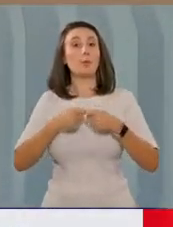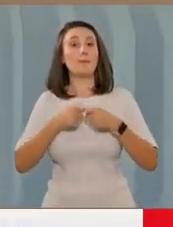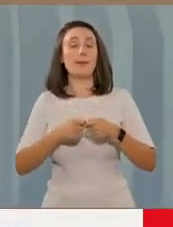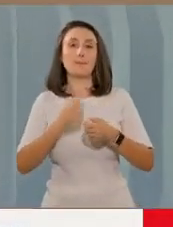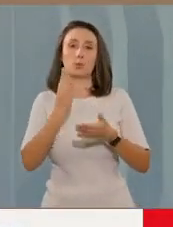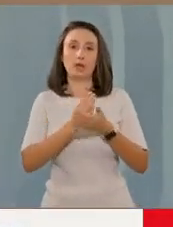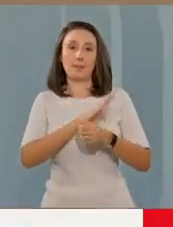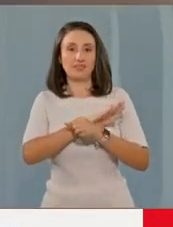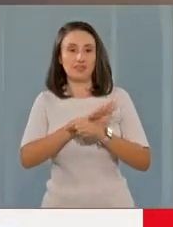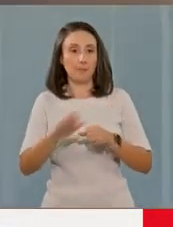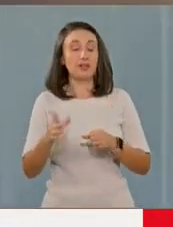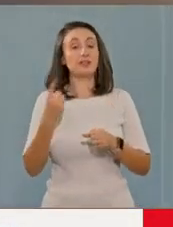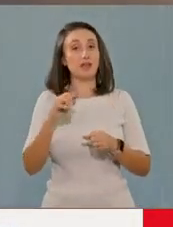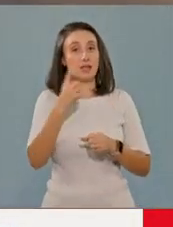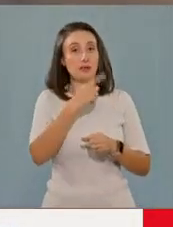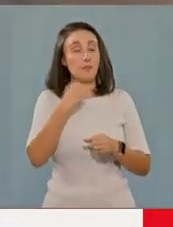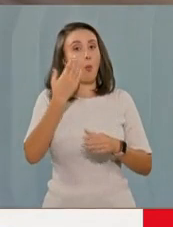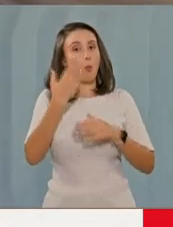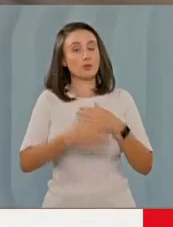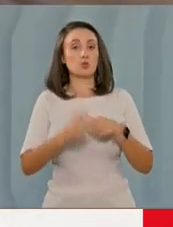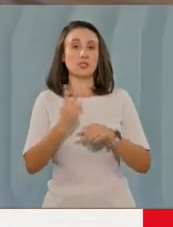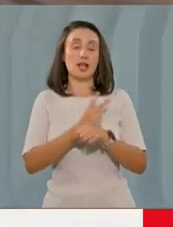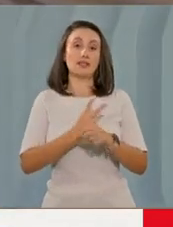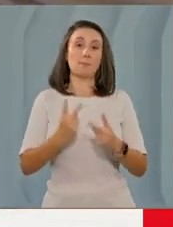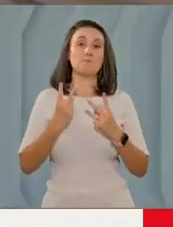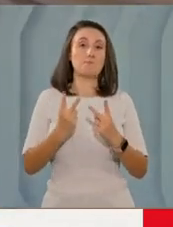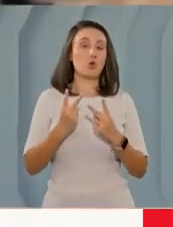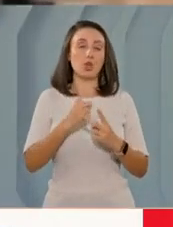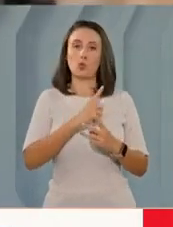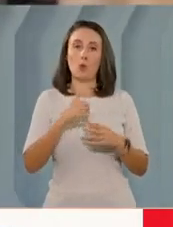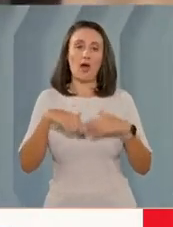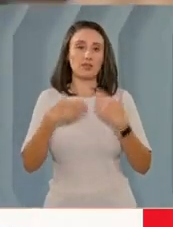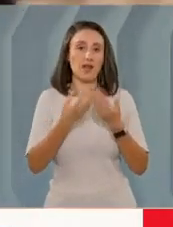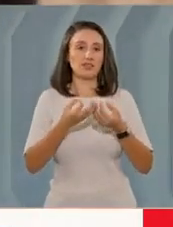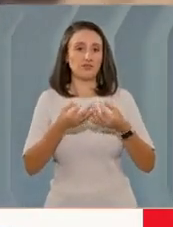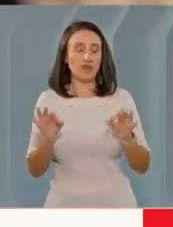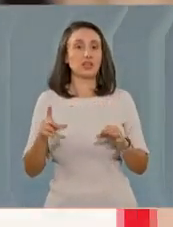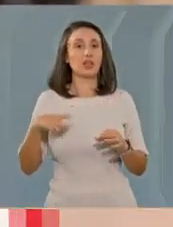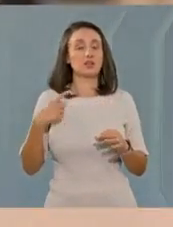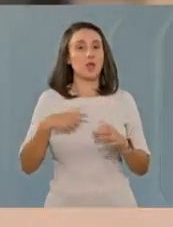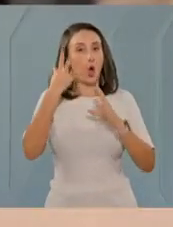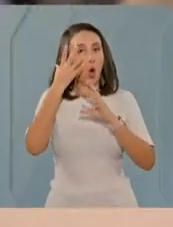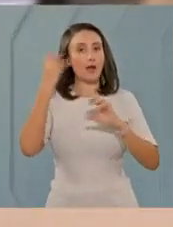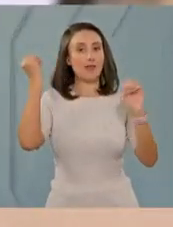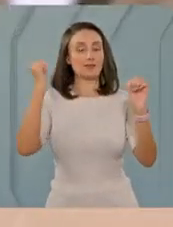cu drepturi depline. Însă, se pare că ultimul stat important care încă nu a dat undă verde este Olanda.